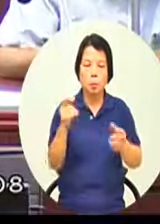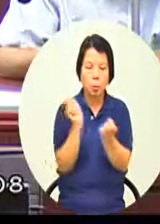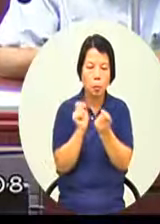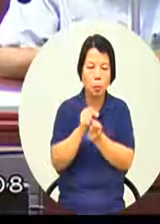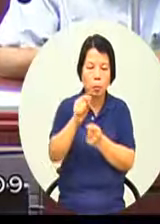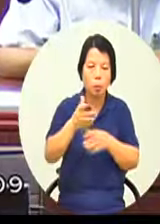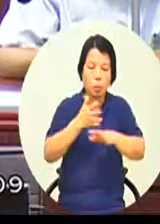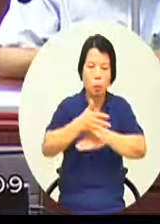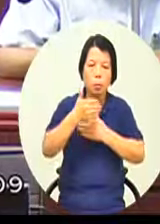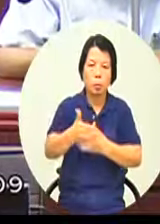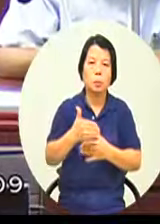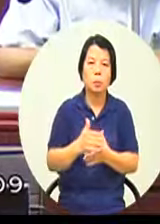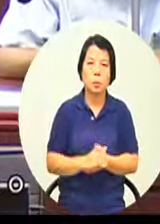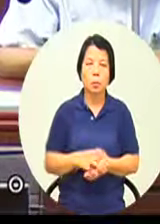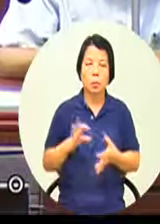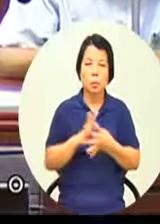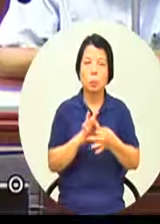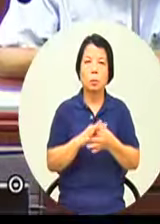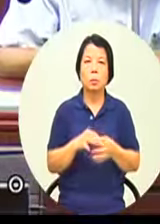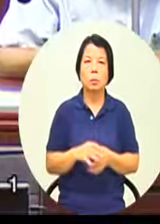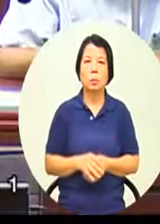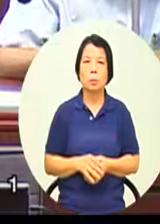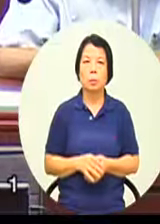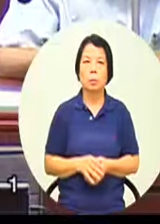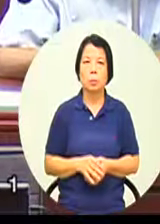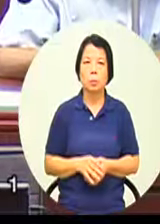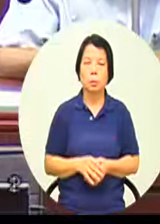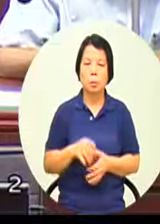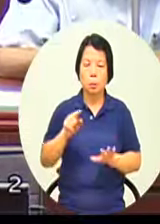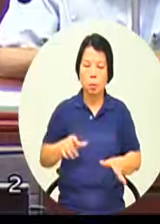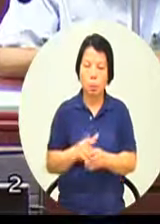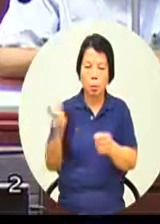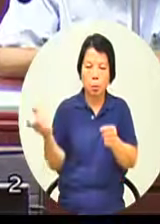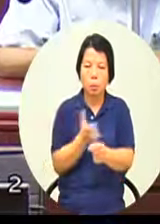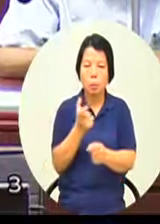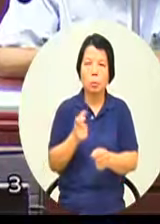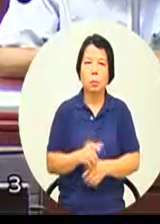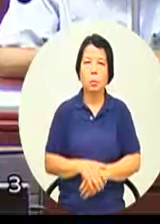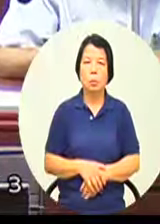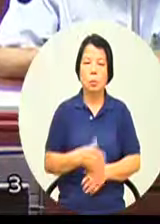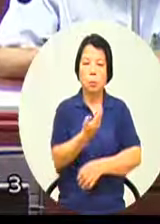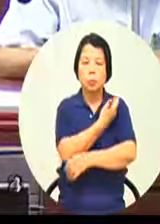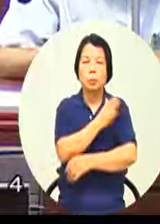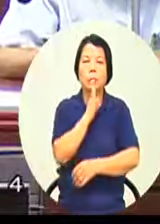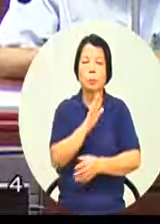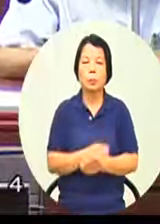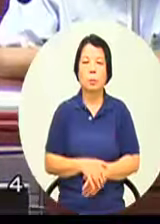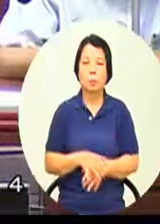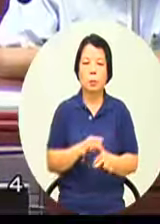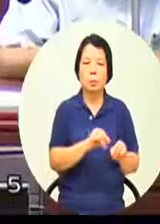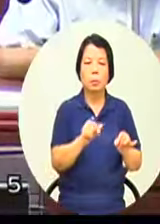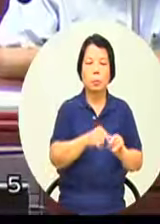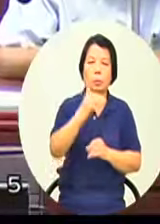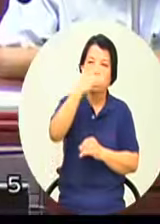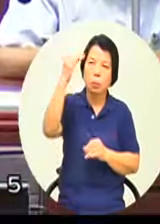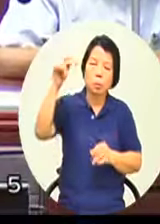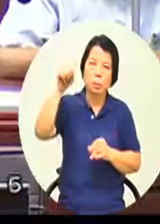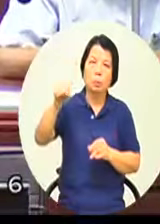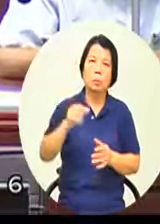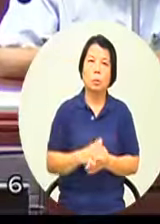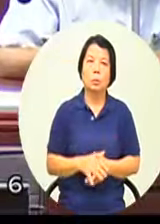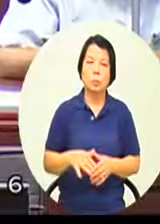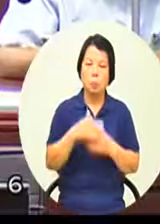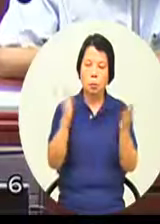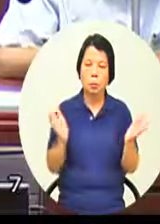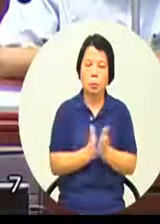过程当中呢，因为说实在的，这一次台风啊、哦、不管是平地或者山上，他所有